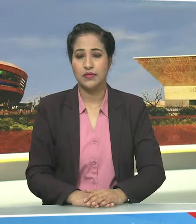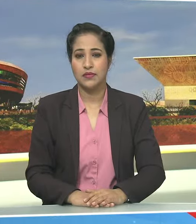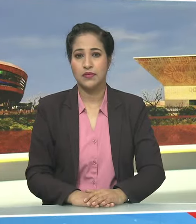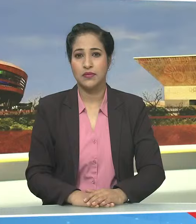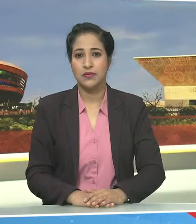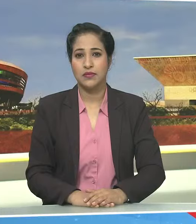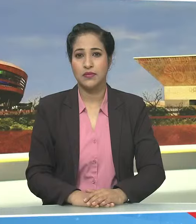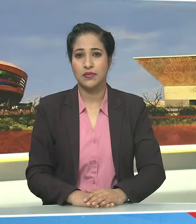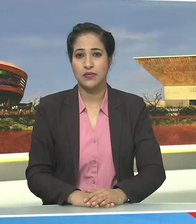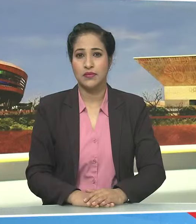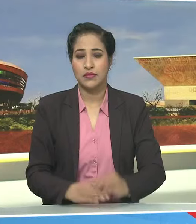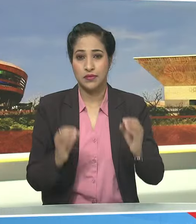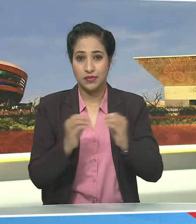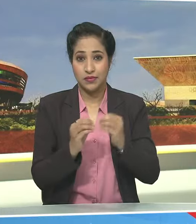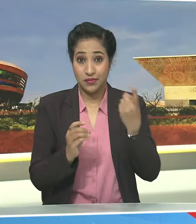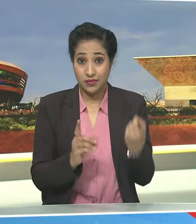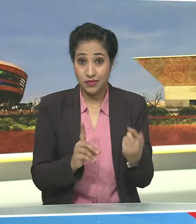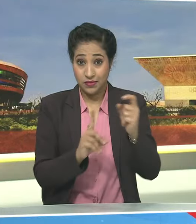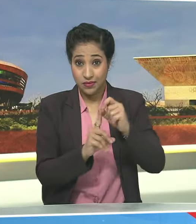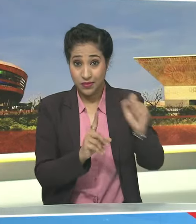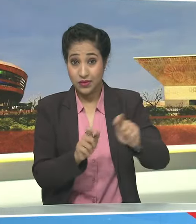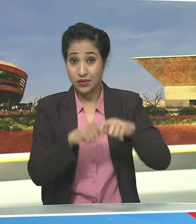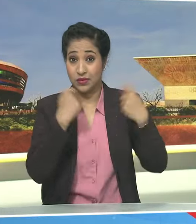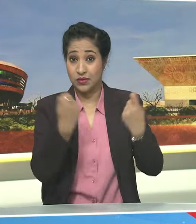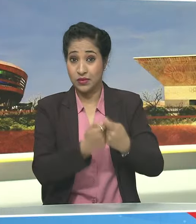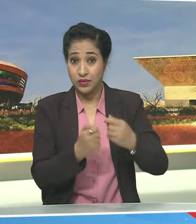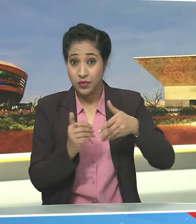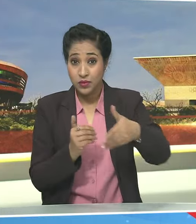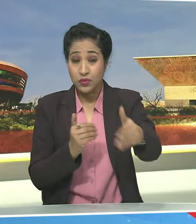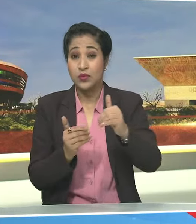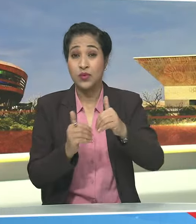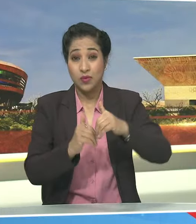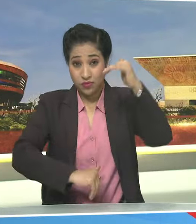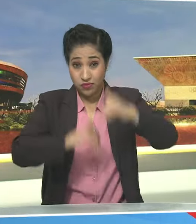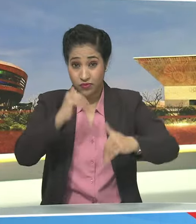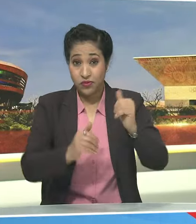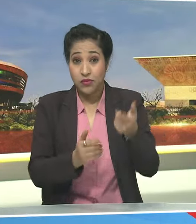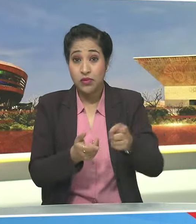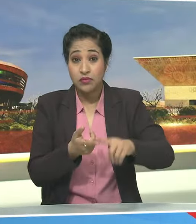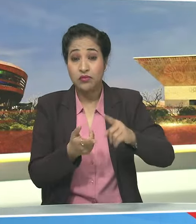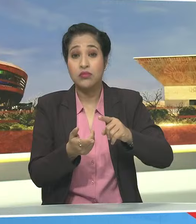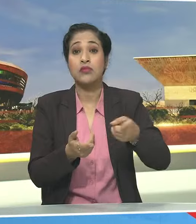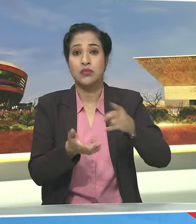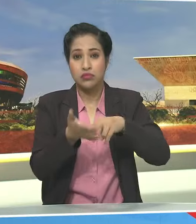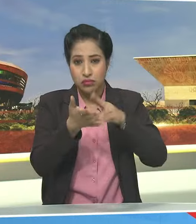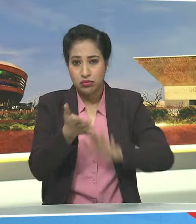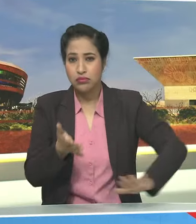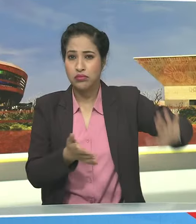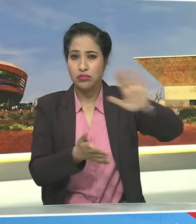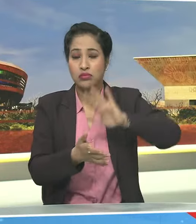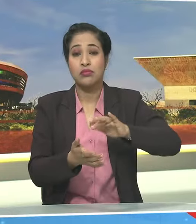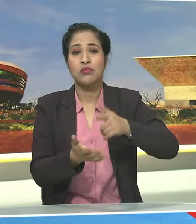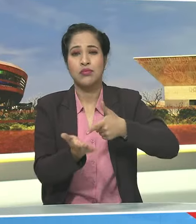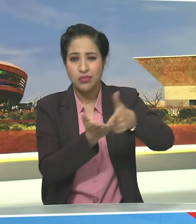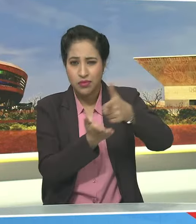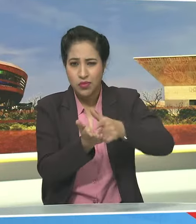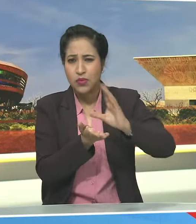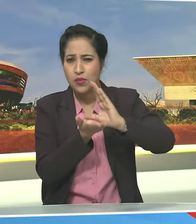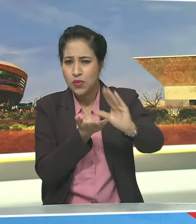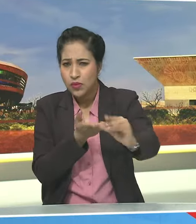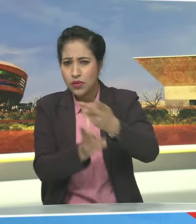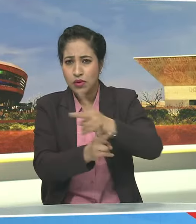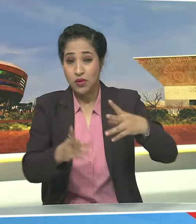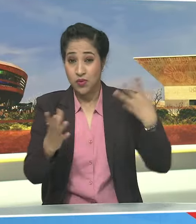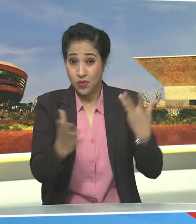रखेंगे और भारतीय जनता पार्टी आगामी लोकसभा चुनाव को लेकर आज से राष्ट्रव्यापी गांव